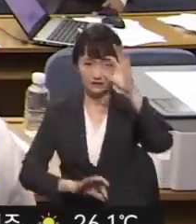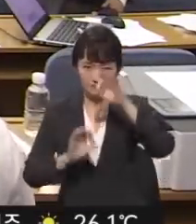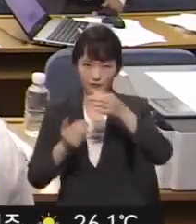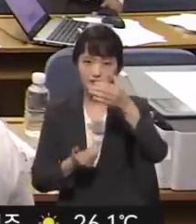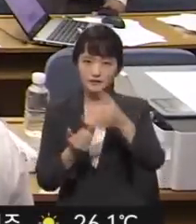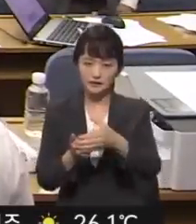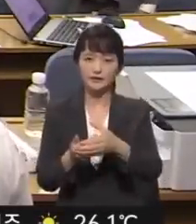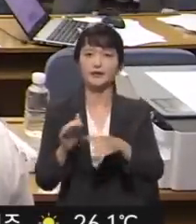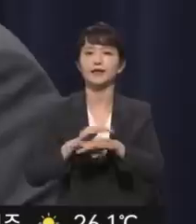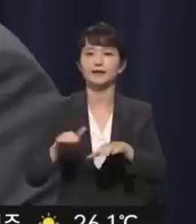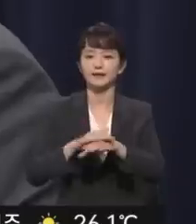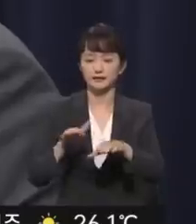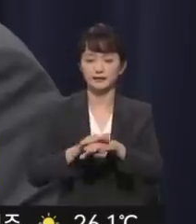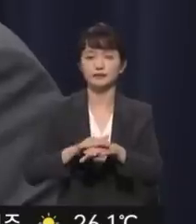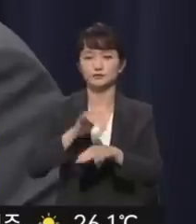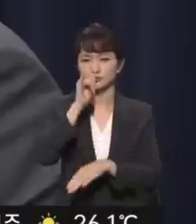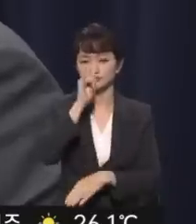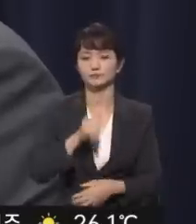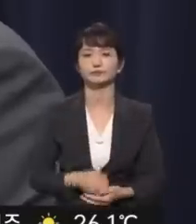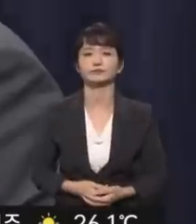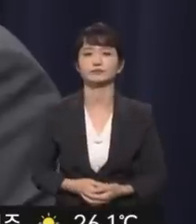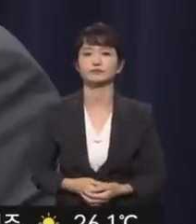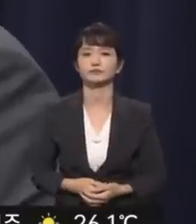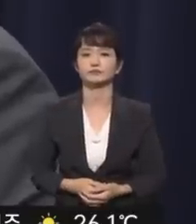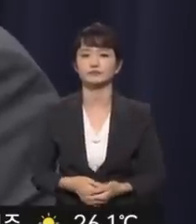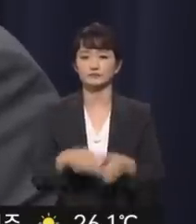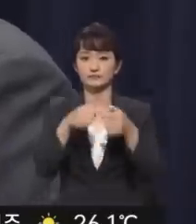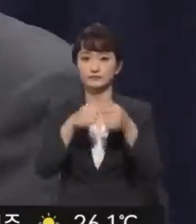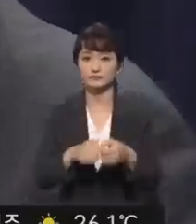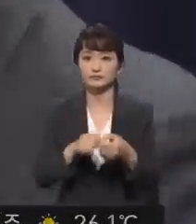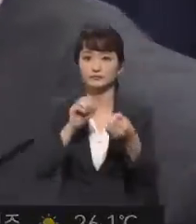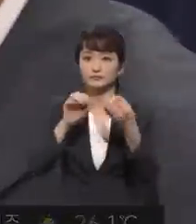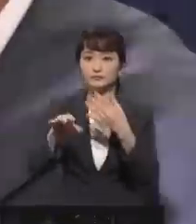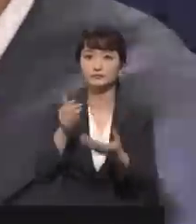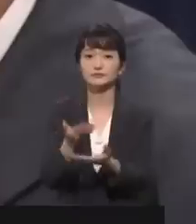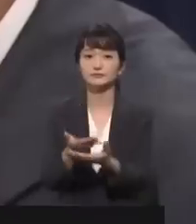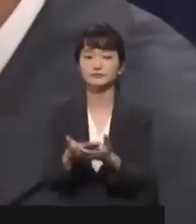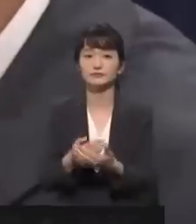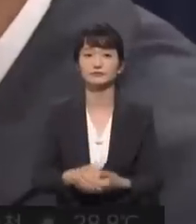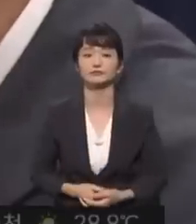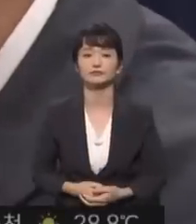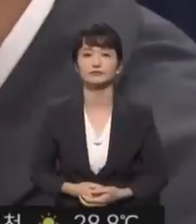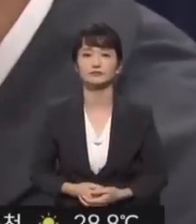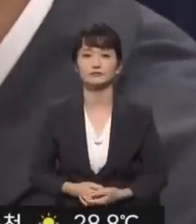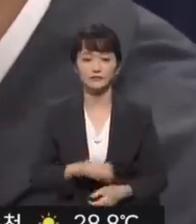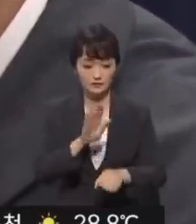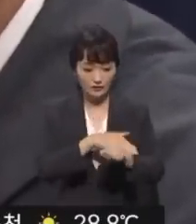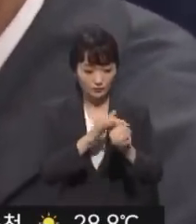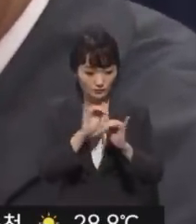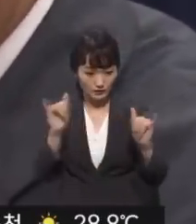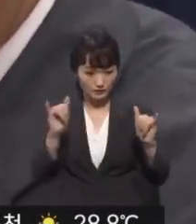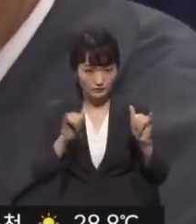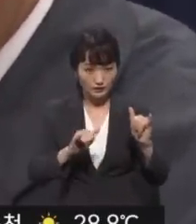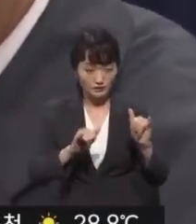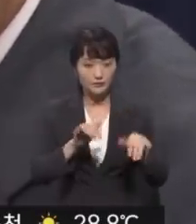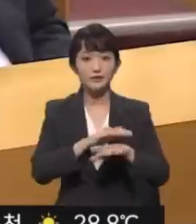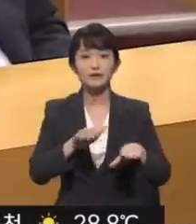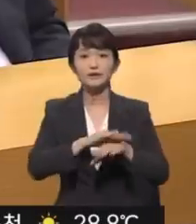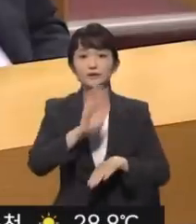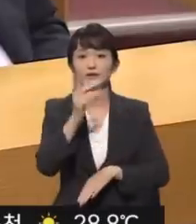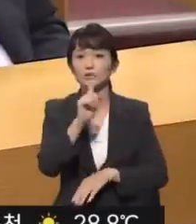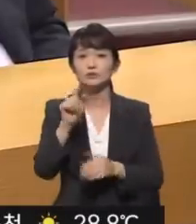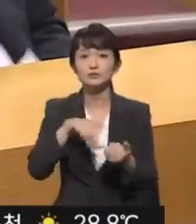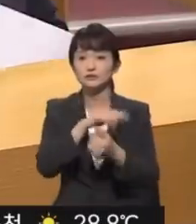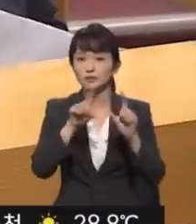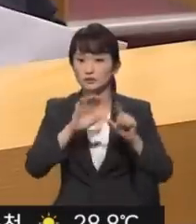시발점이다 저는 그렇게 보고 있습니다 조금 더 구체적으로 얘기 시 주시 겠습니까 결자해지 는 구체적으로 어떤 상황이